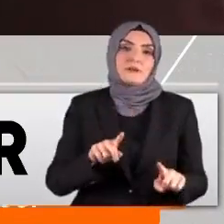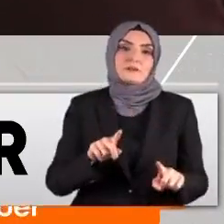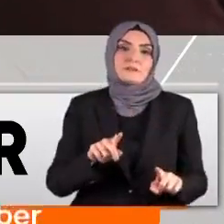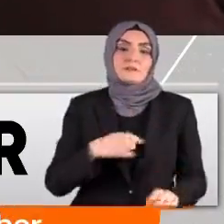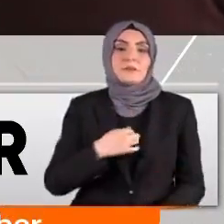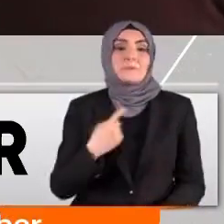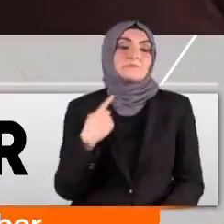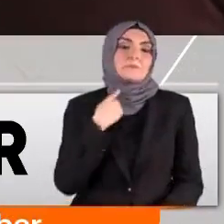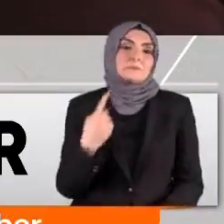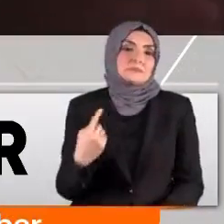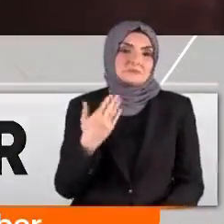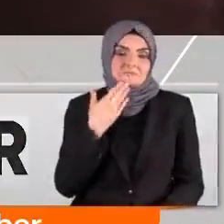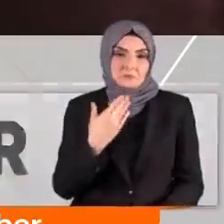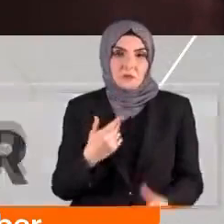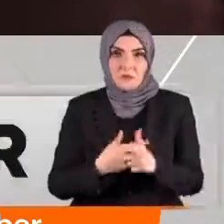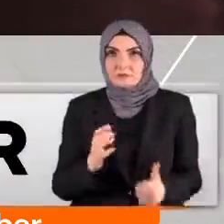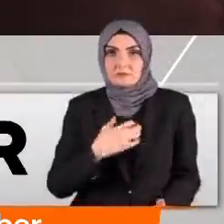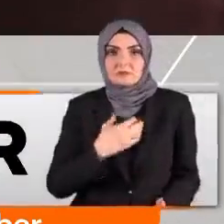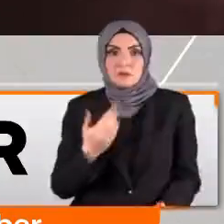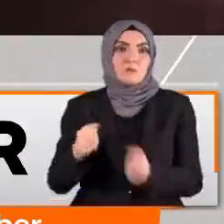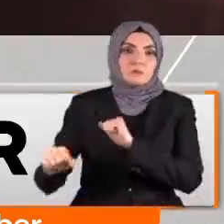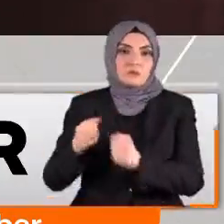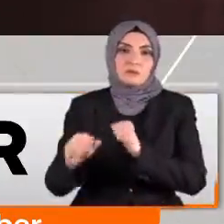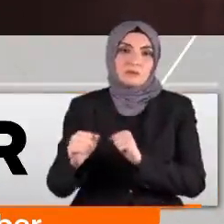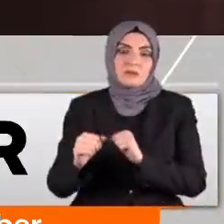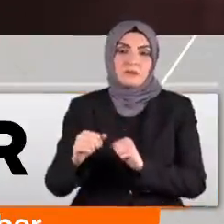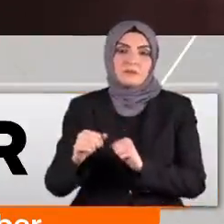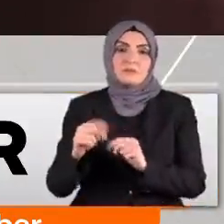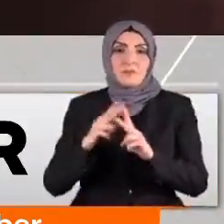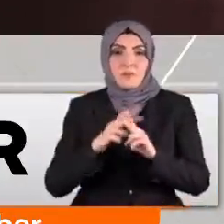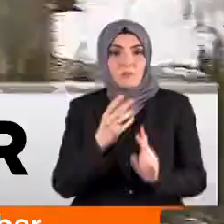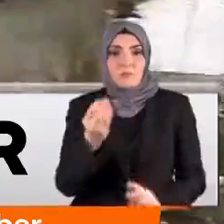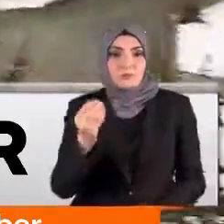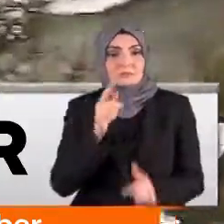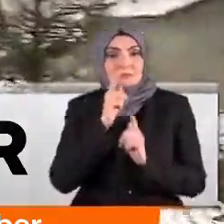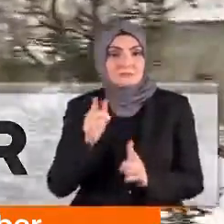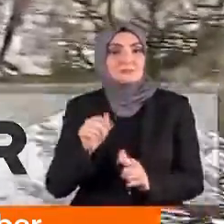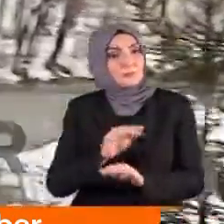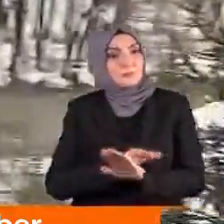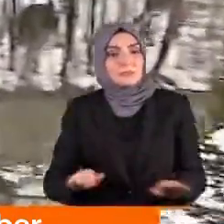vermekten emniyet güçlerine sesleniyoruz. Bu olayı bitirelim.